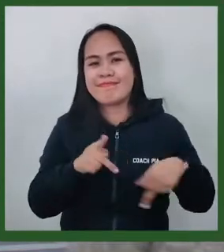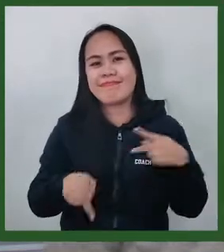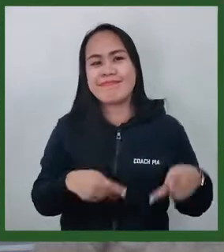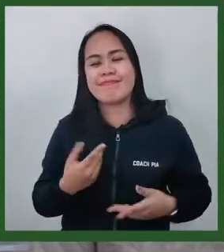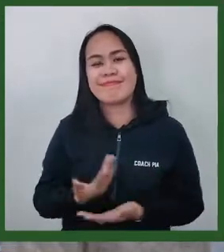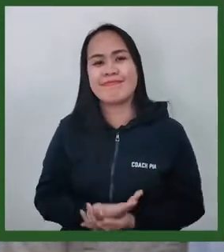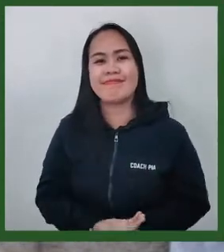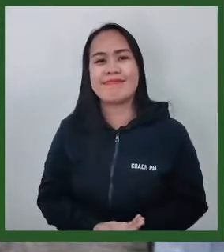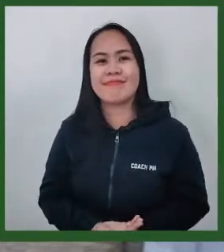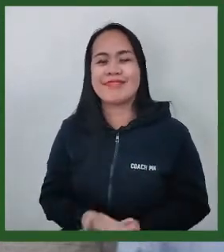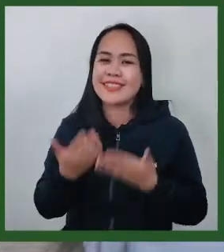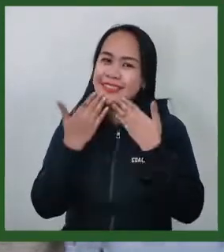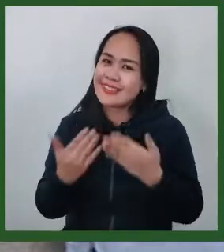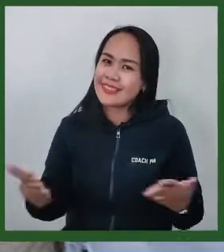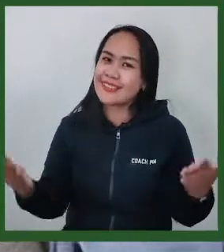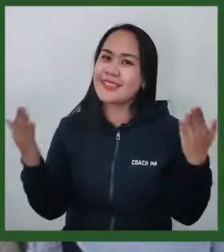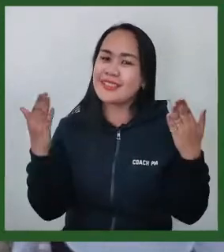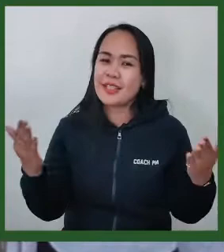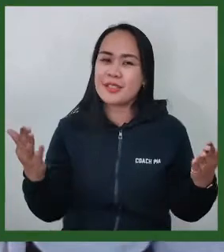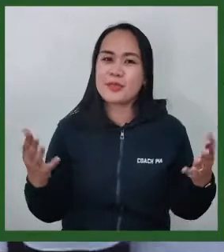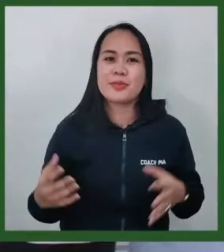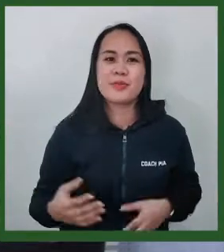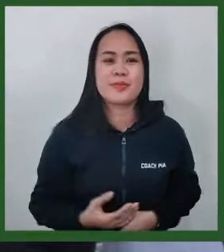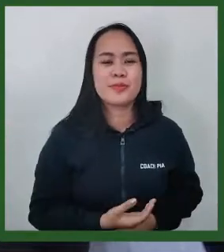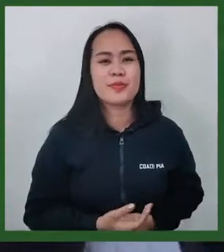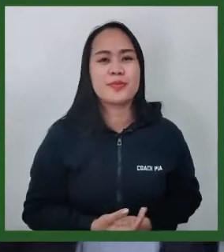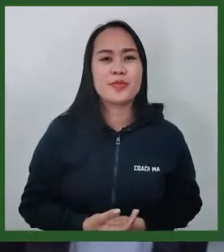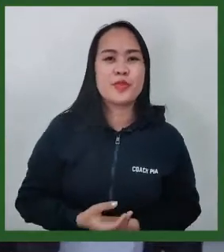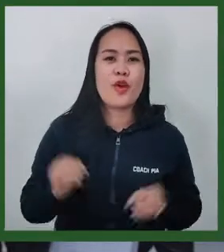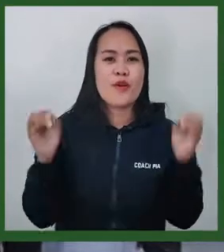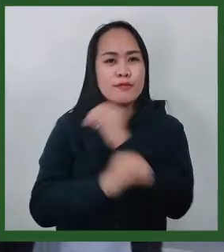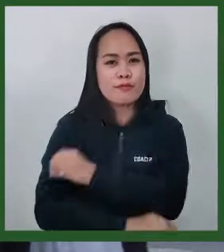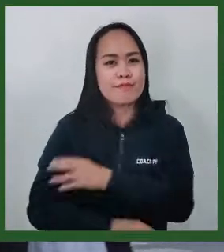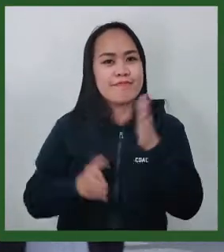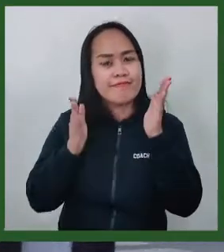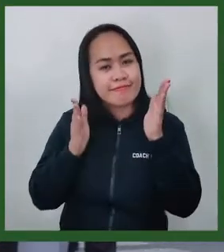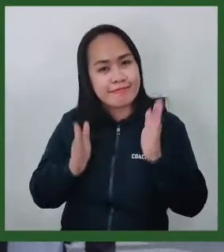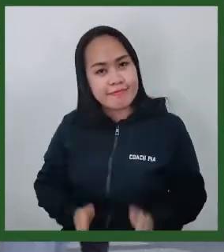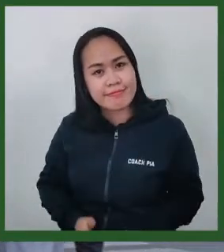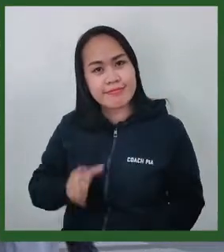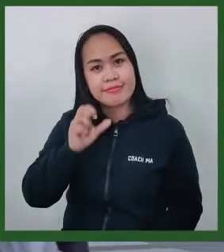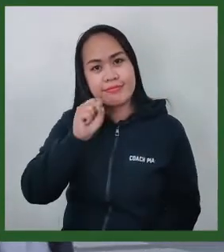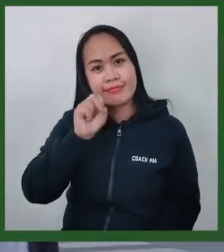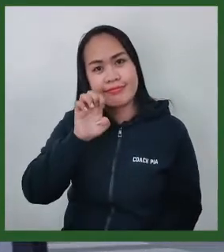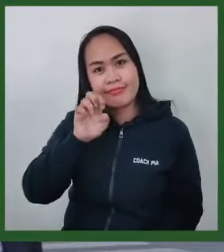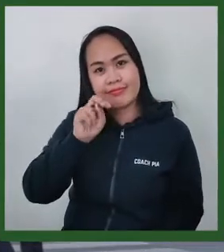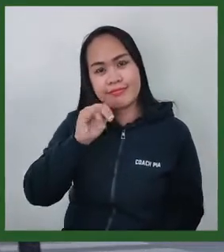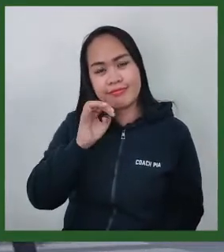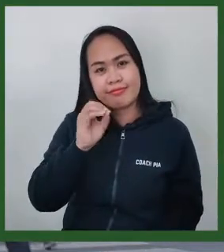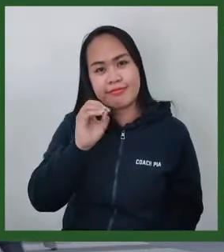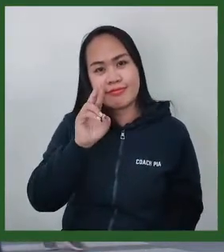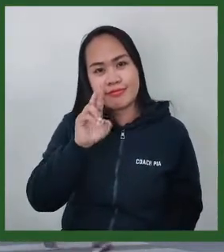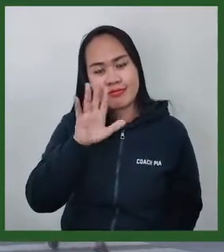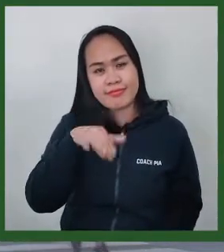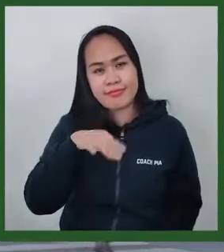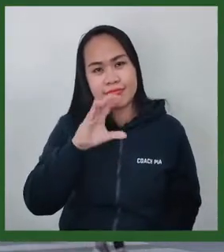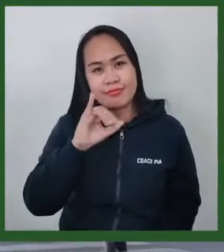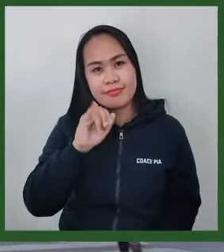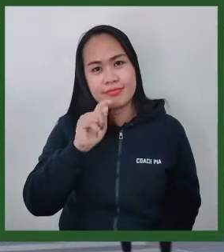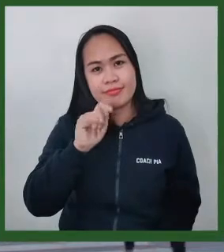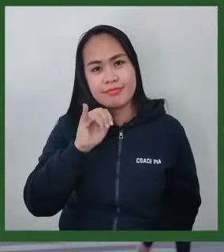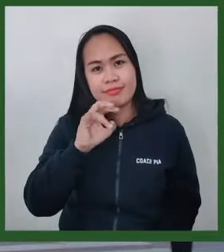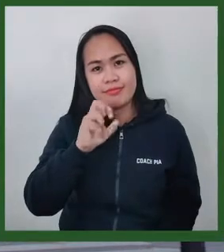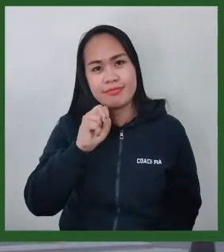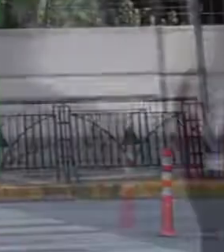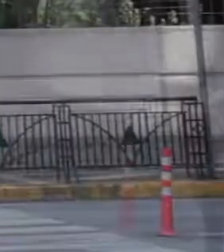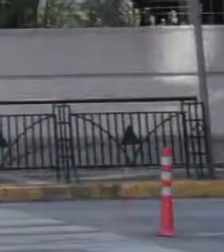napili. So kami po ay nagpapasalamat sa pamunuan po at sa mga officers ng Senior Citizens Association natin dito po sa